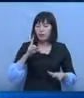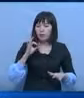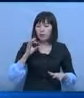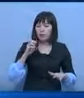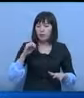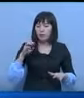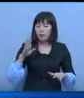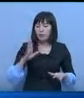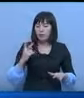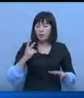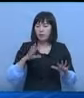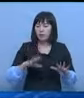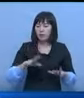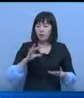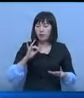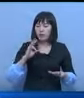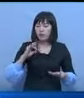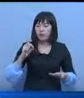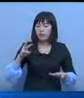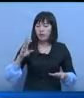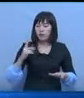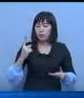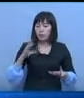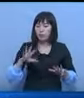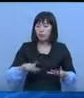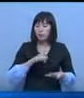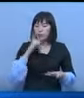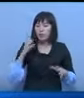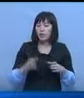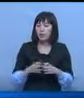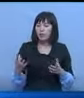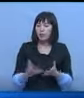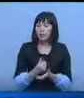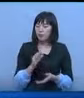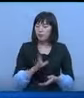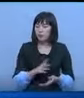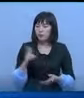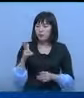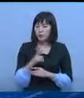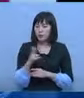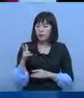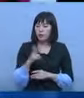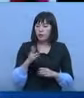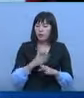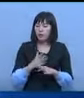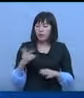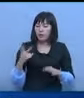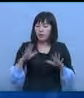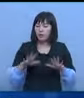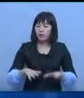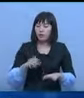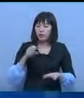бұйырды. Екінші орында Салветтем иеленсе, бірінші орында жастар командасы еншіледі. Кино және видео секциясында үшінші орын